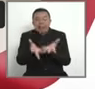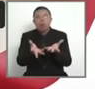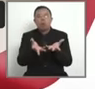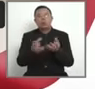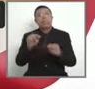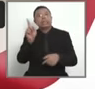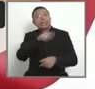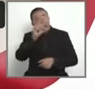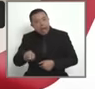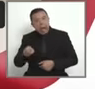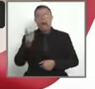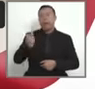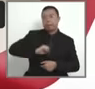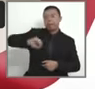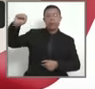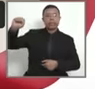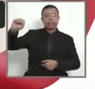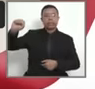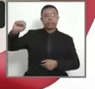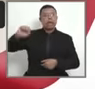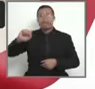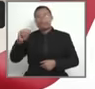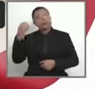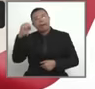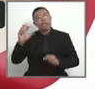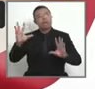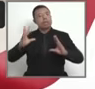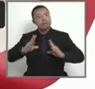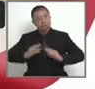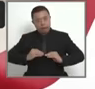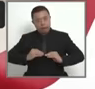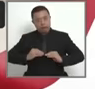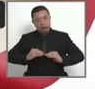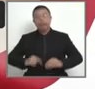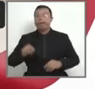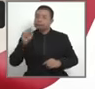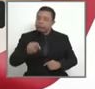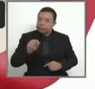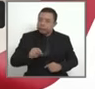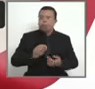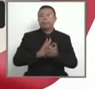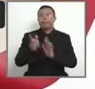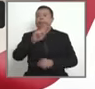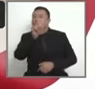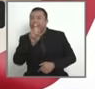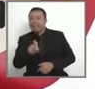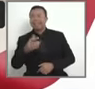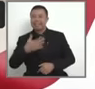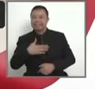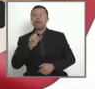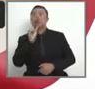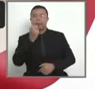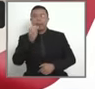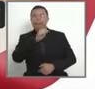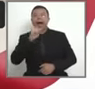pendapatnya akan sesuai dengan itu benarkak ini Mas Danil Benarkah ini masi